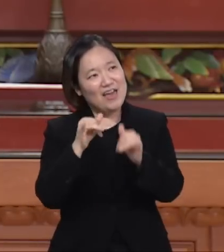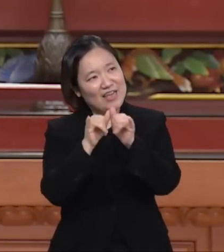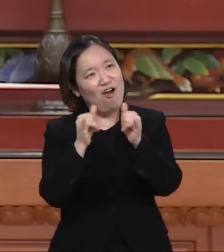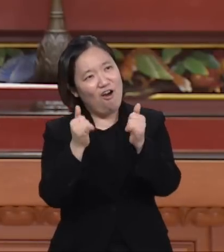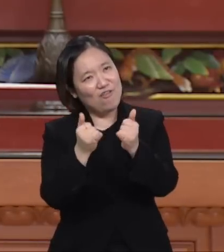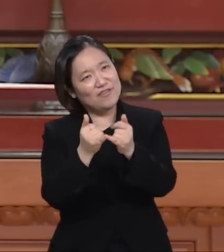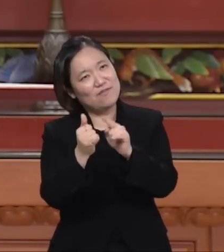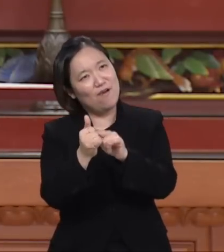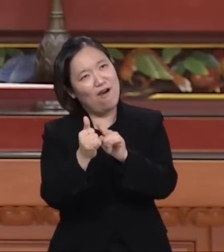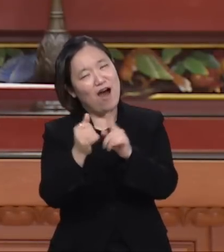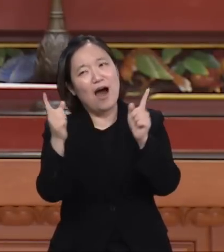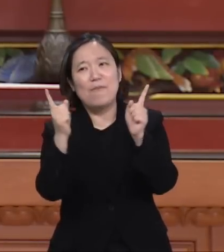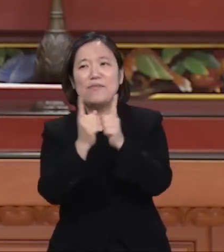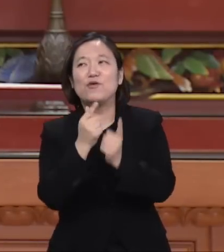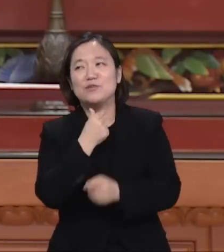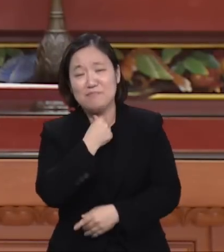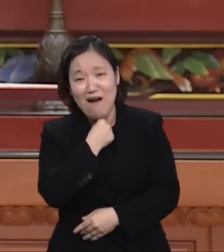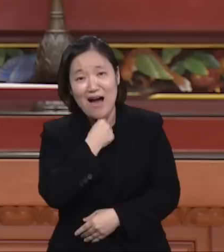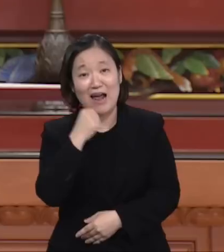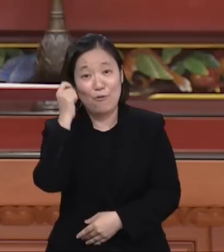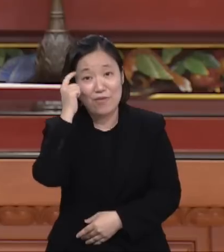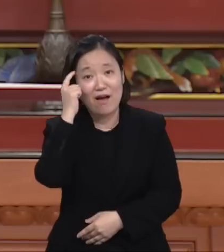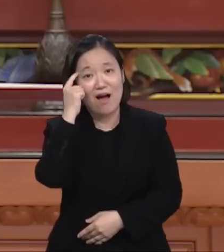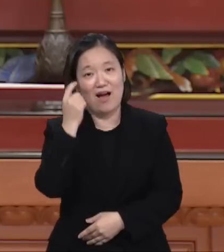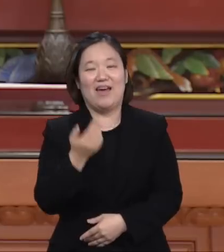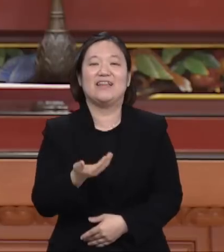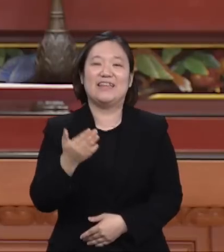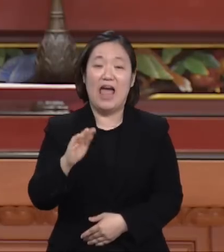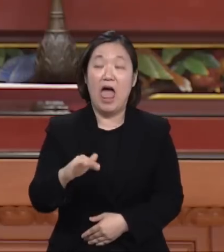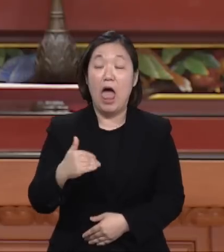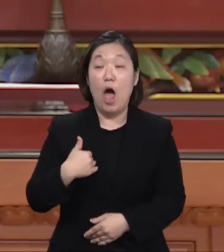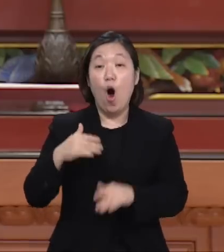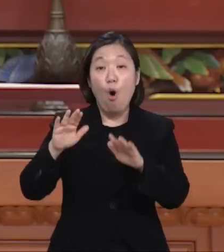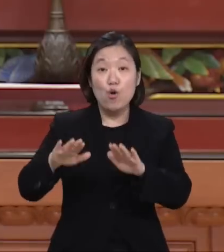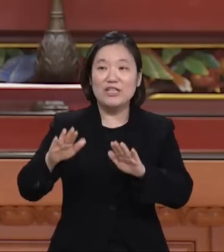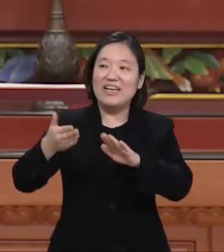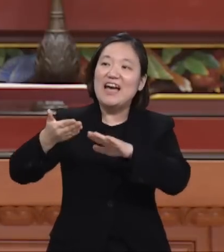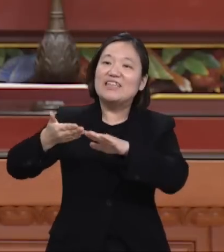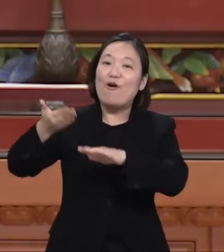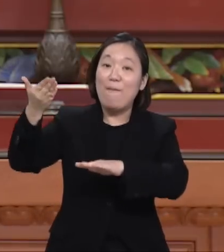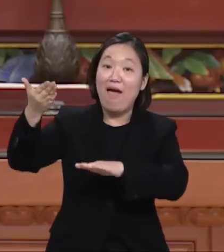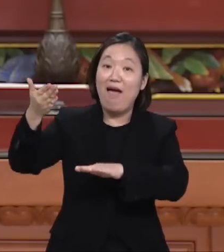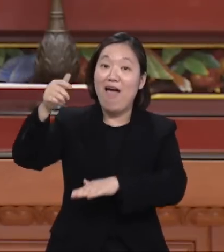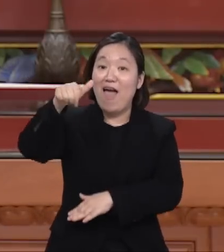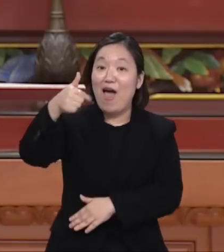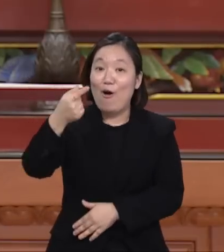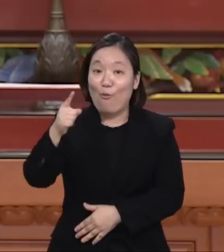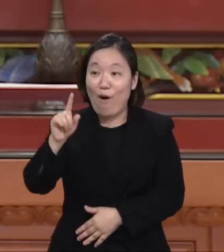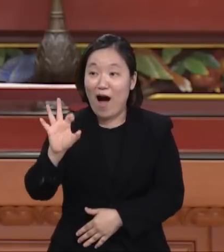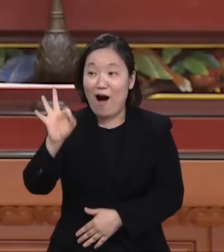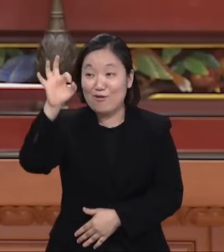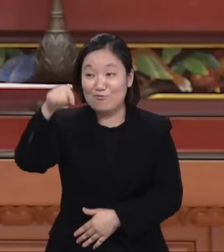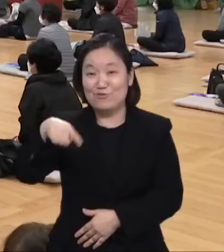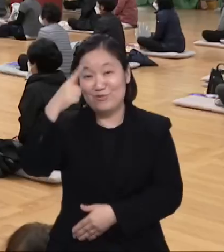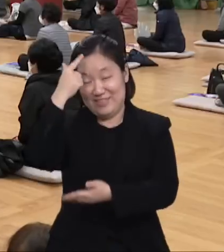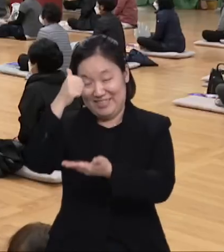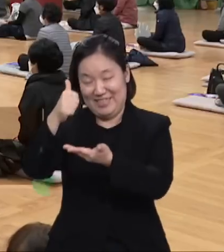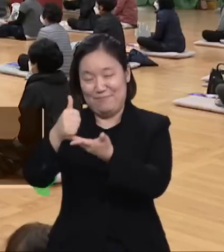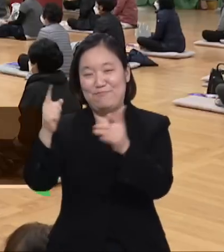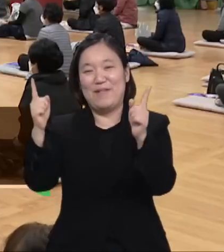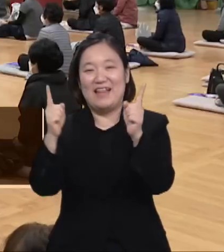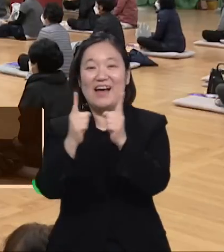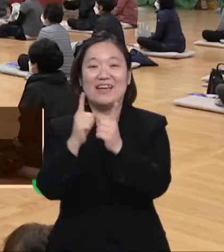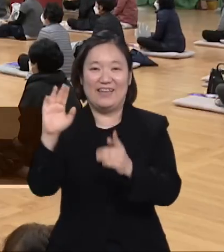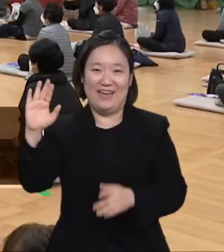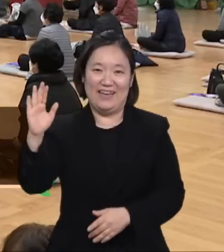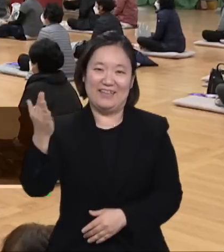싶었는데 오늘 또 이렇게 우리 또 선배 되시는 광우스님을 직접 뵙게 되었습니다 이렇게